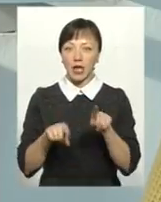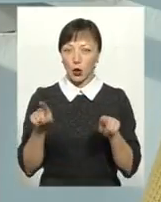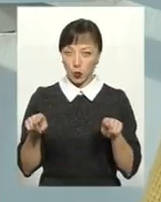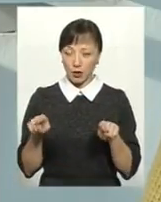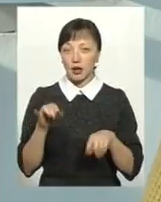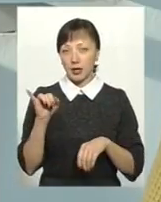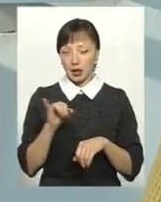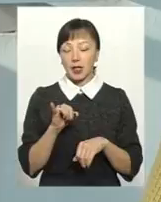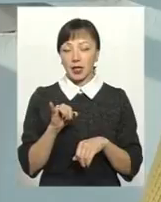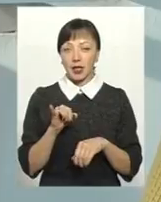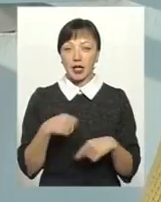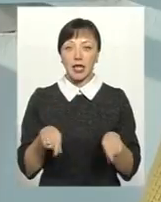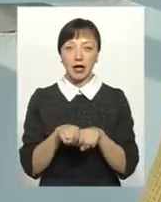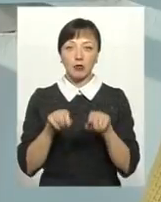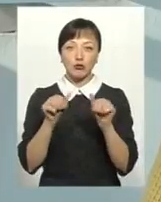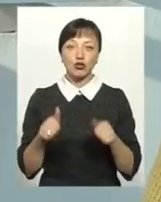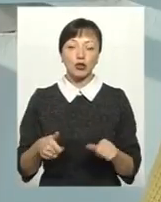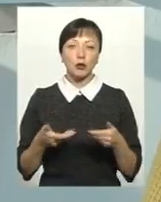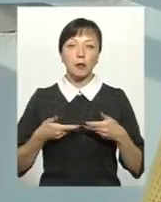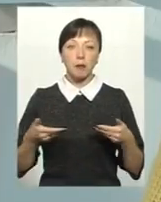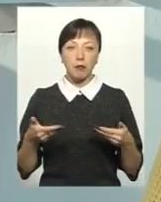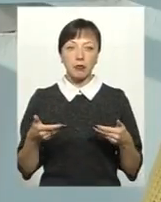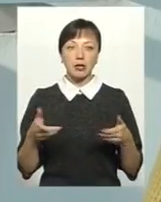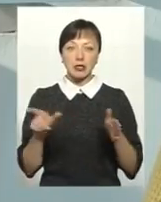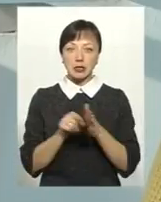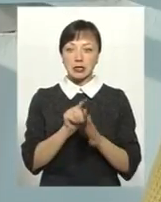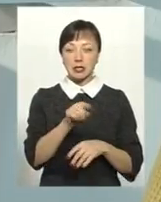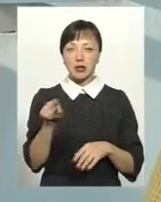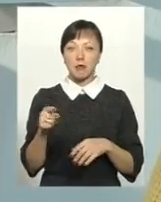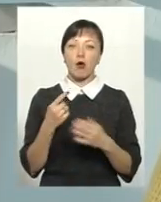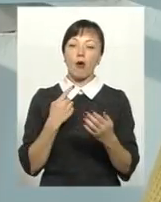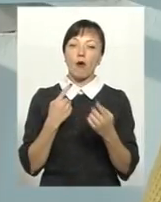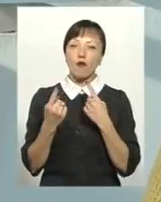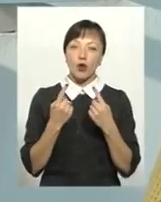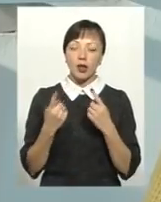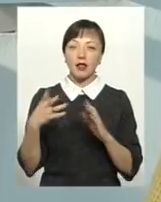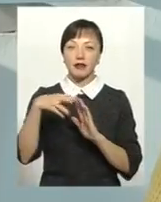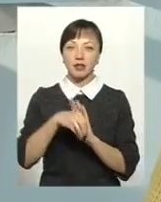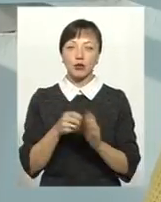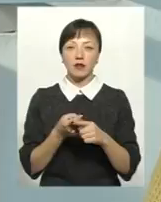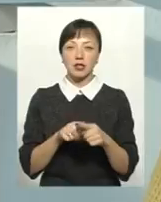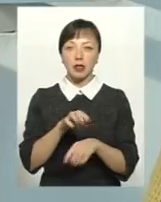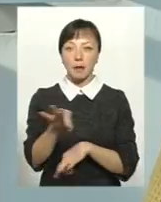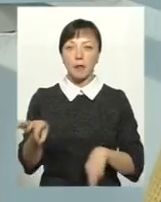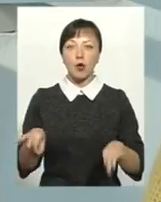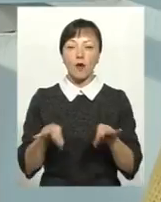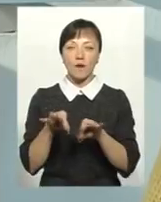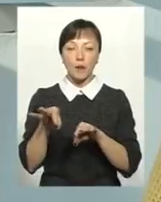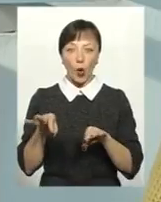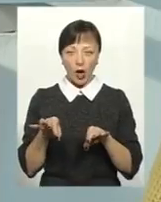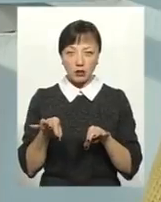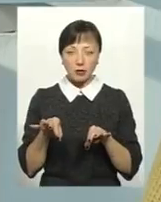І ось то таким чином ми з ними говорили і втілювали цей проєкт «Профігендер»,